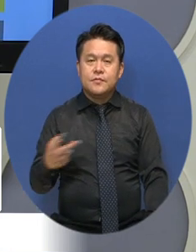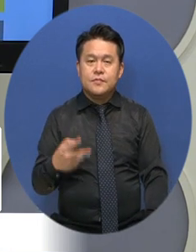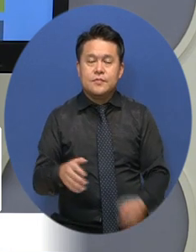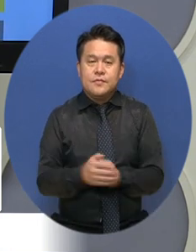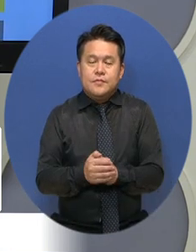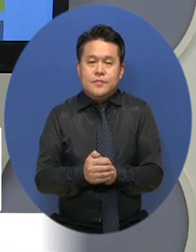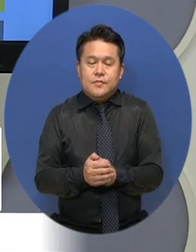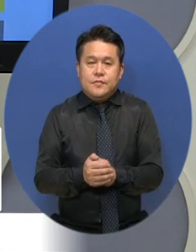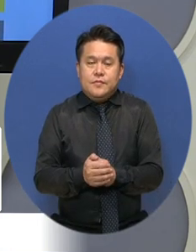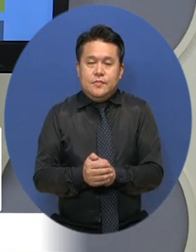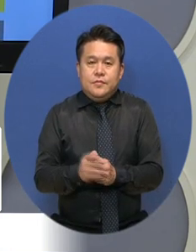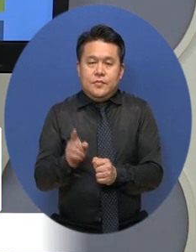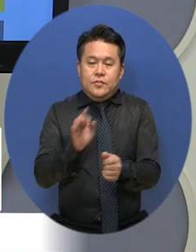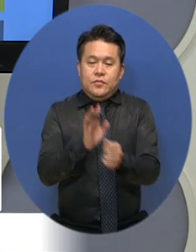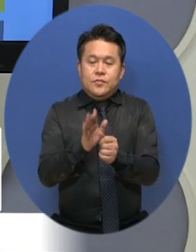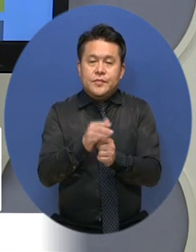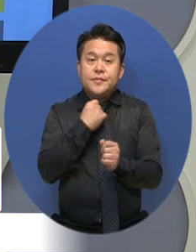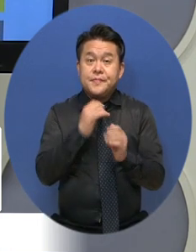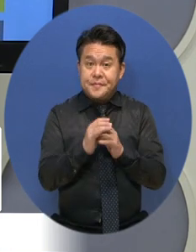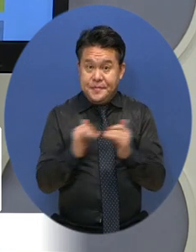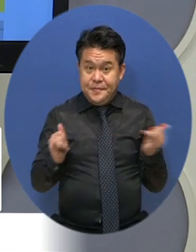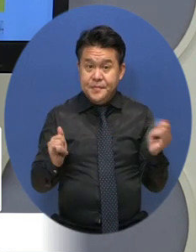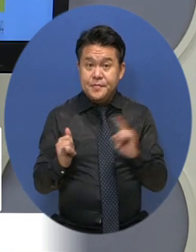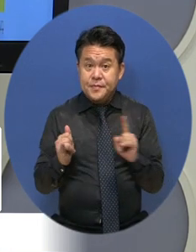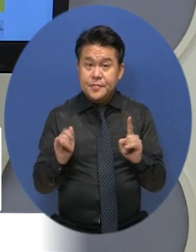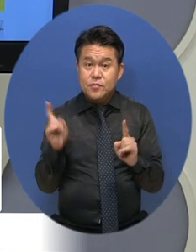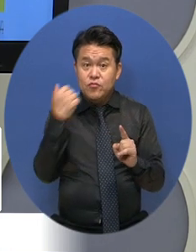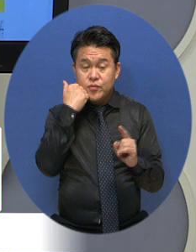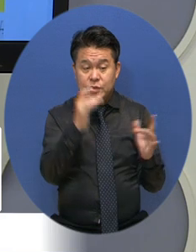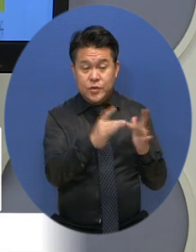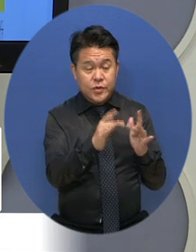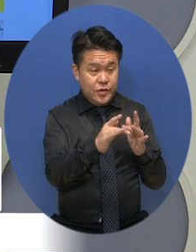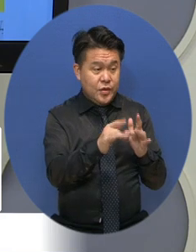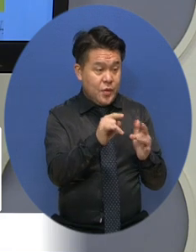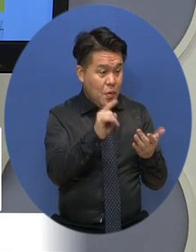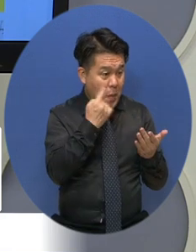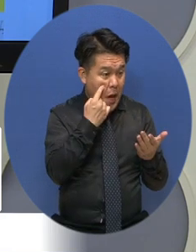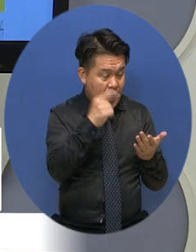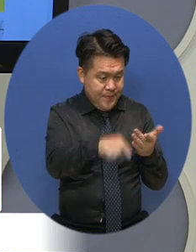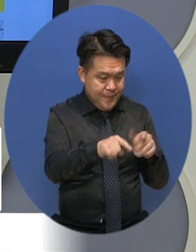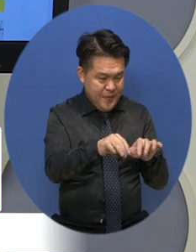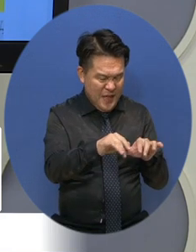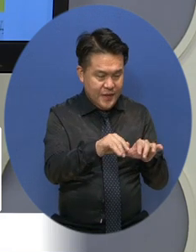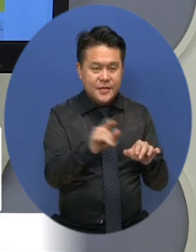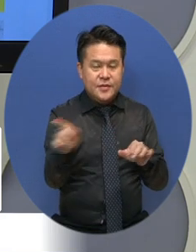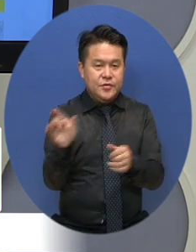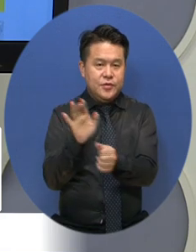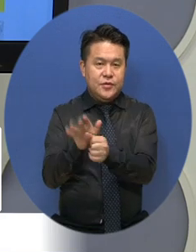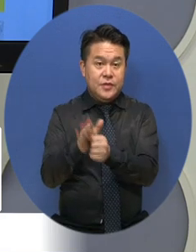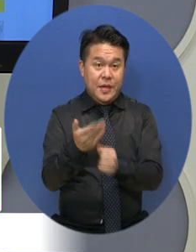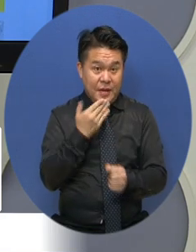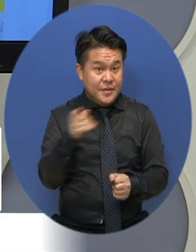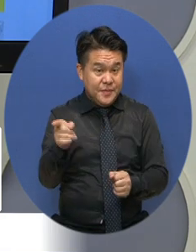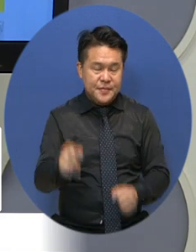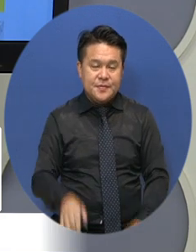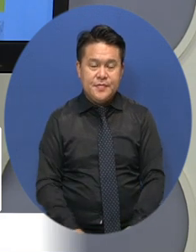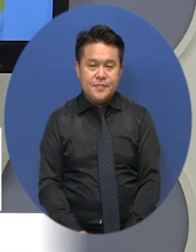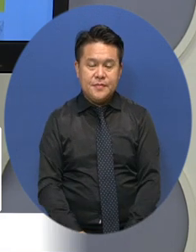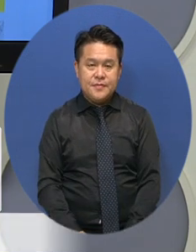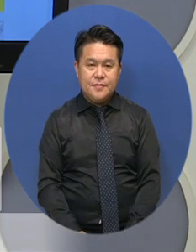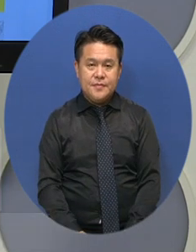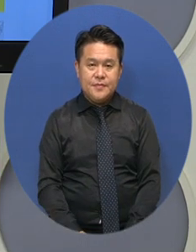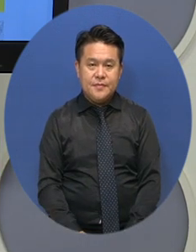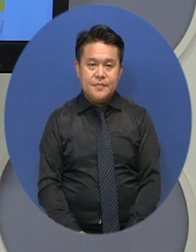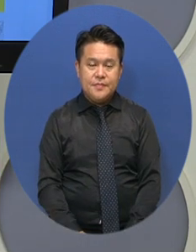취약계층 후원을 원하는 시민은 누구나 인터넷을 통해 손쉽게 다가온 서울 캠페인에 함께 할 수